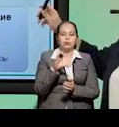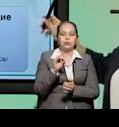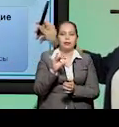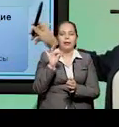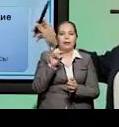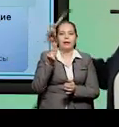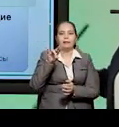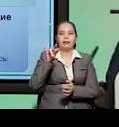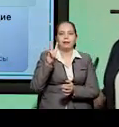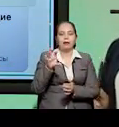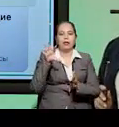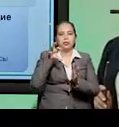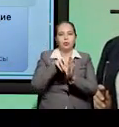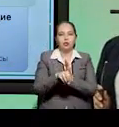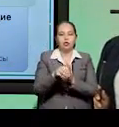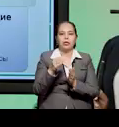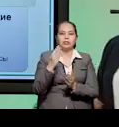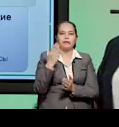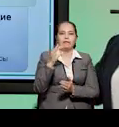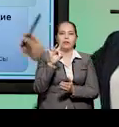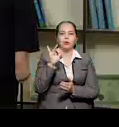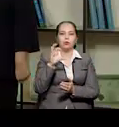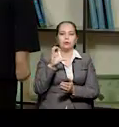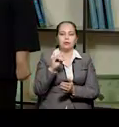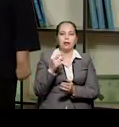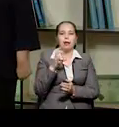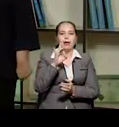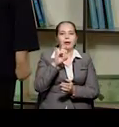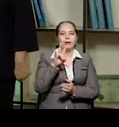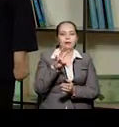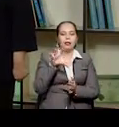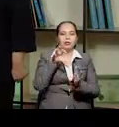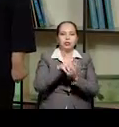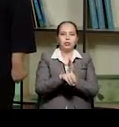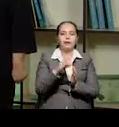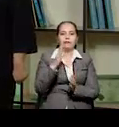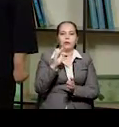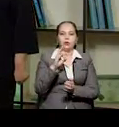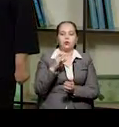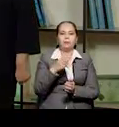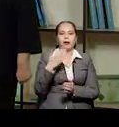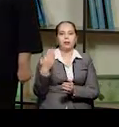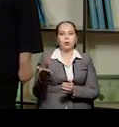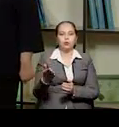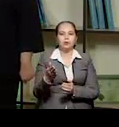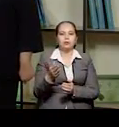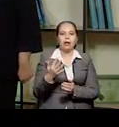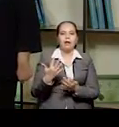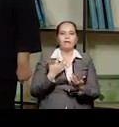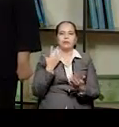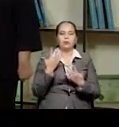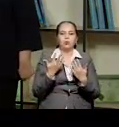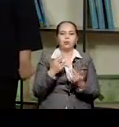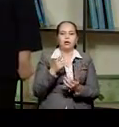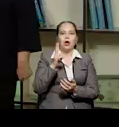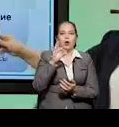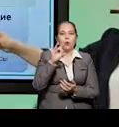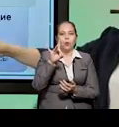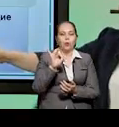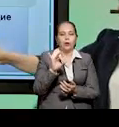и ДНК-содержащие вирусы. К РНК-содержащим вирусам относятся возбудители